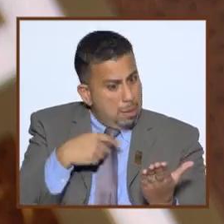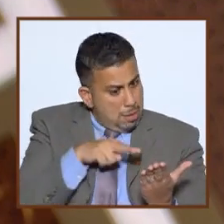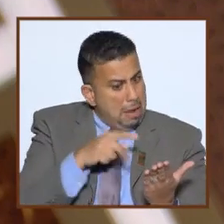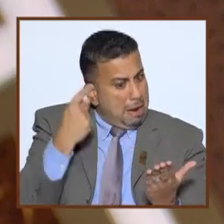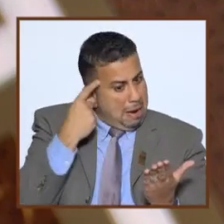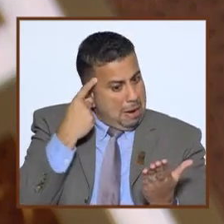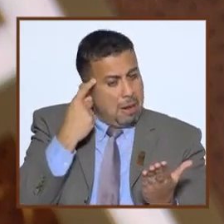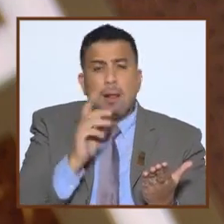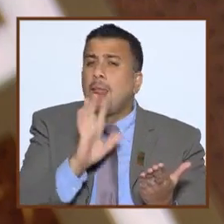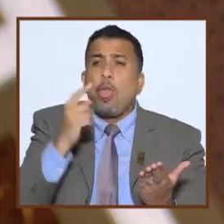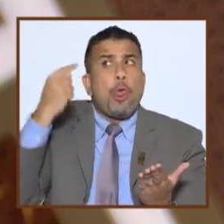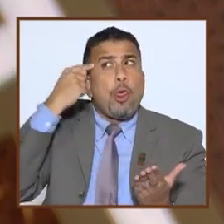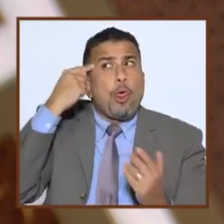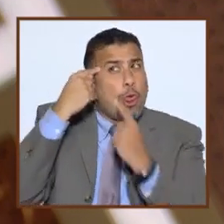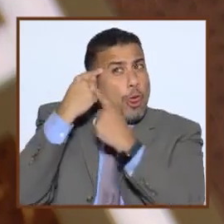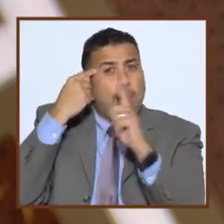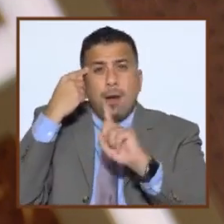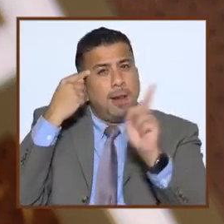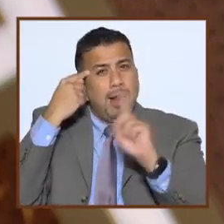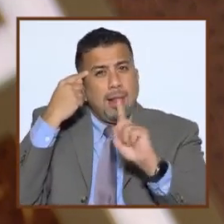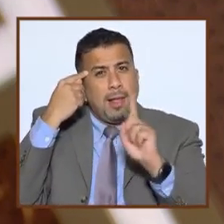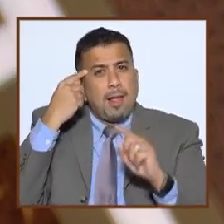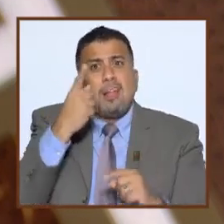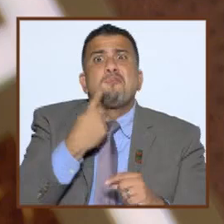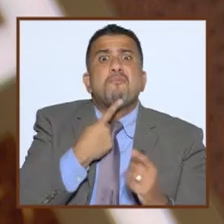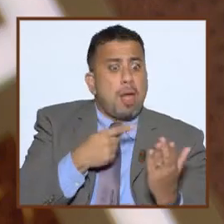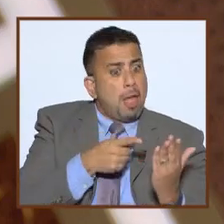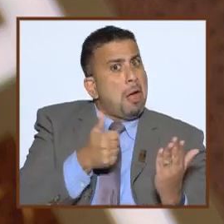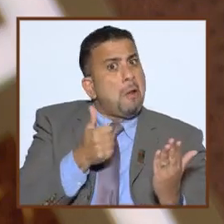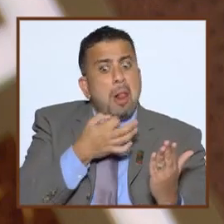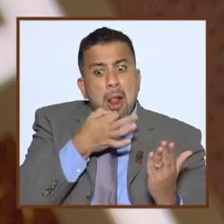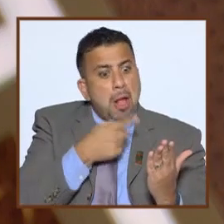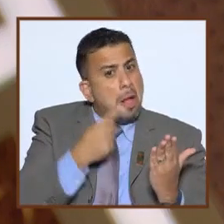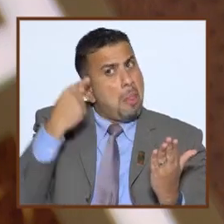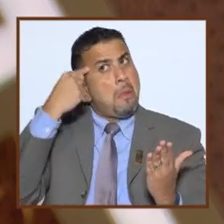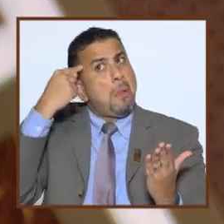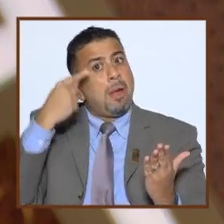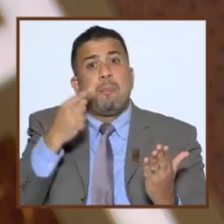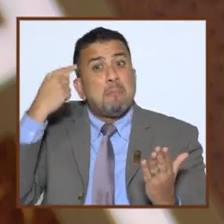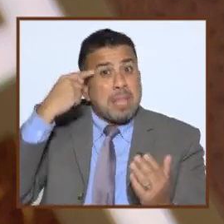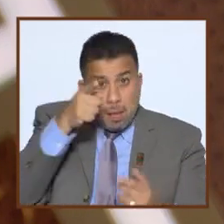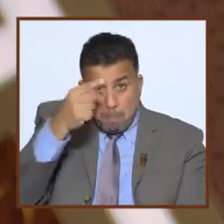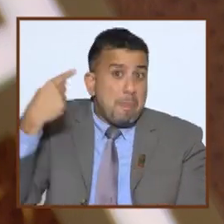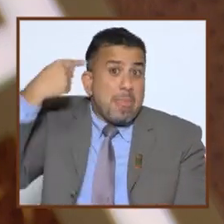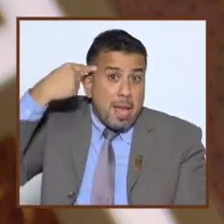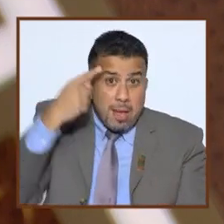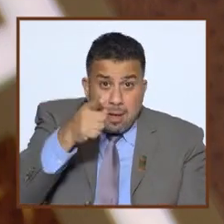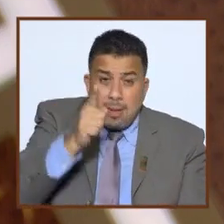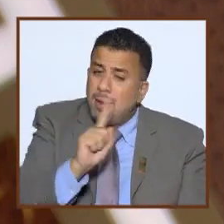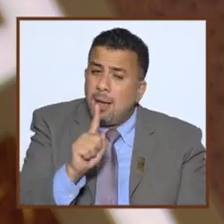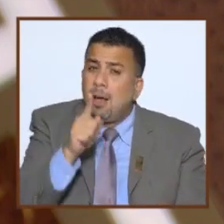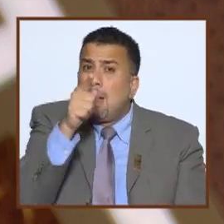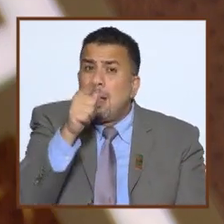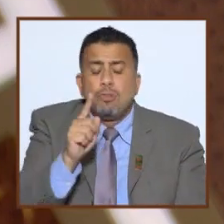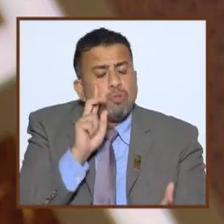يعرض على الاهوال ولا يعرض على التجربه والله نجرب نشوف ولا لا هذا كلام غايه في الخطوره دين الاسلام